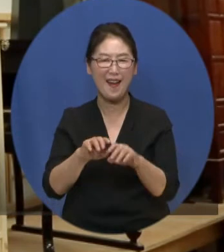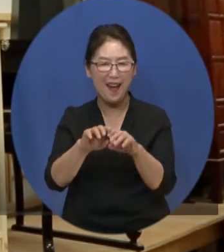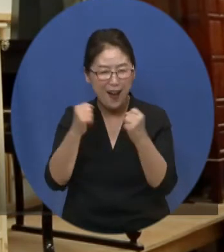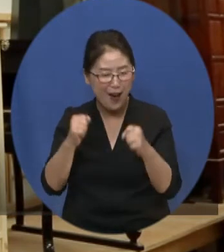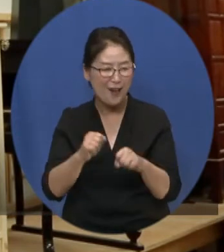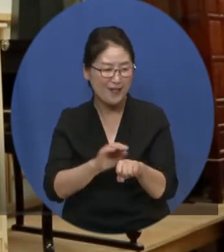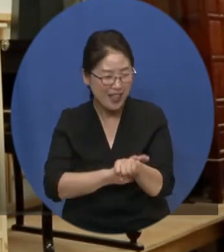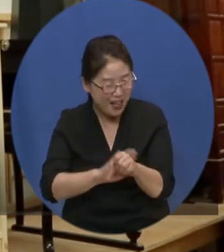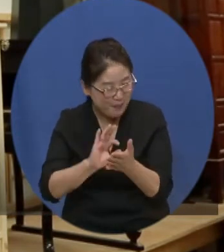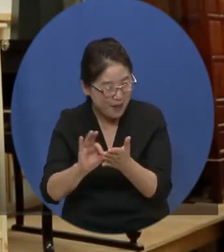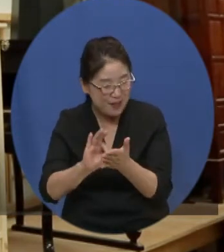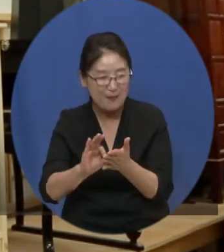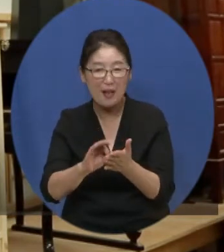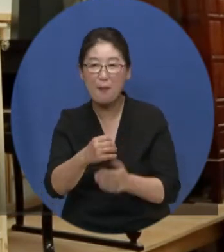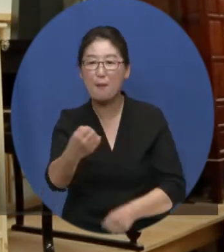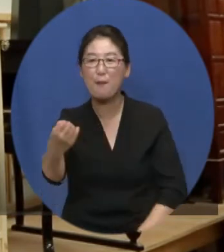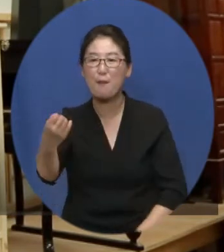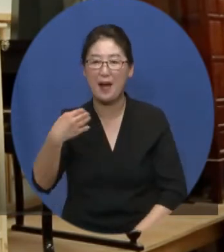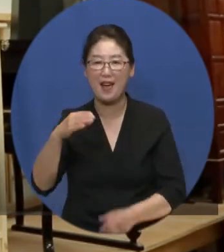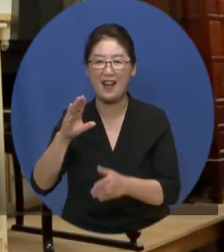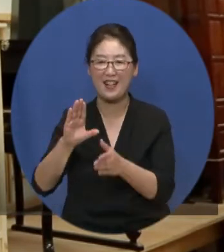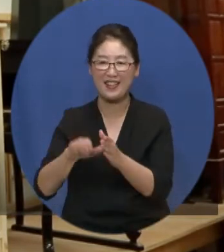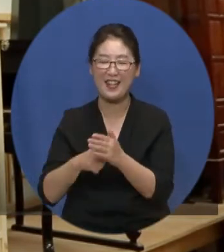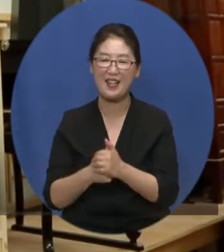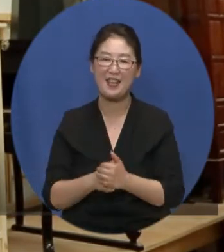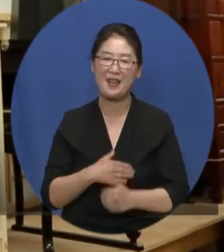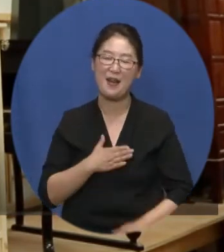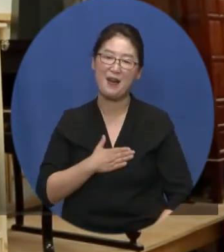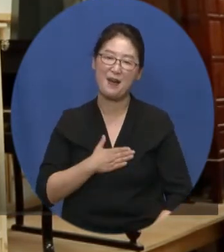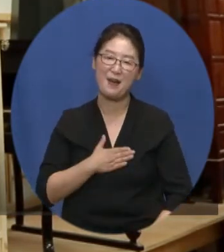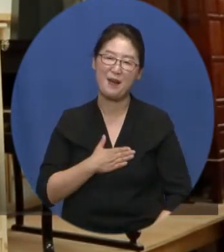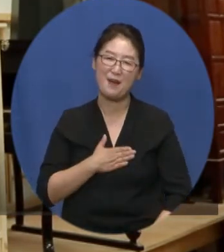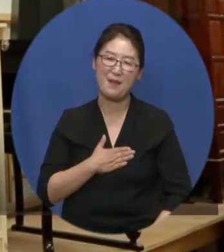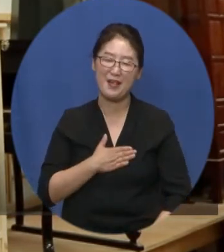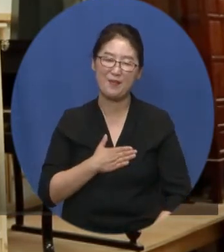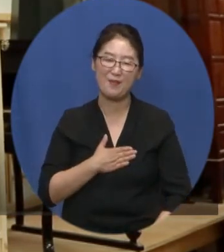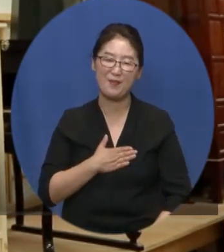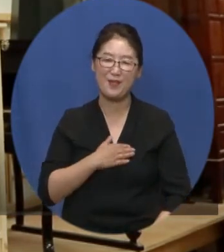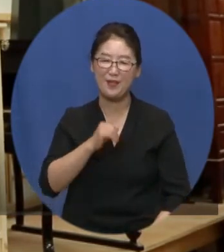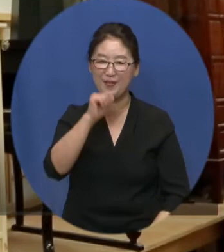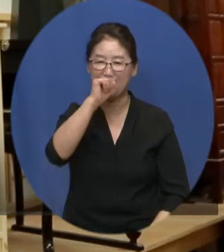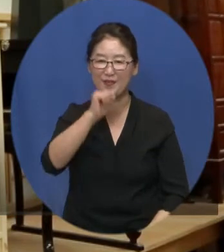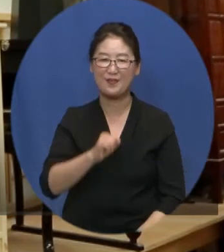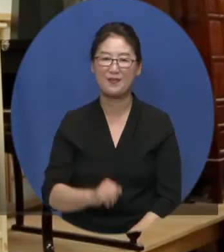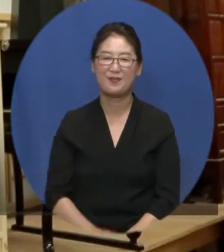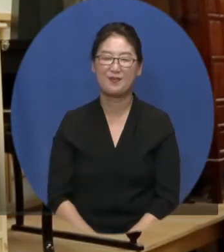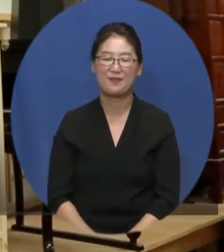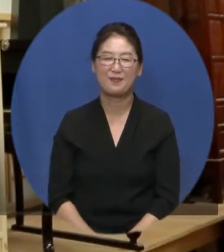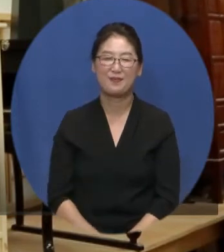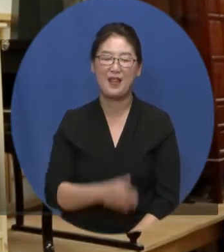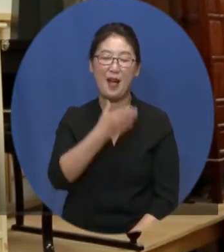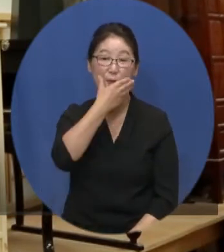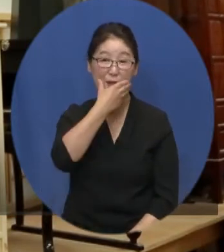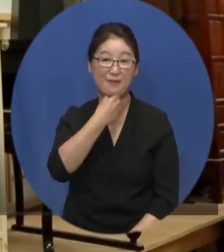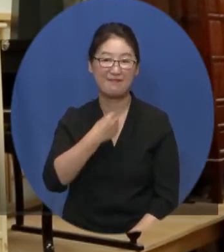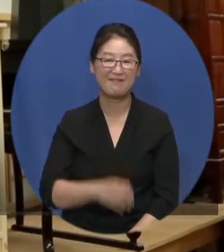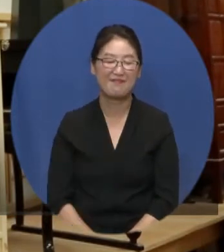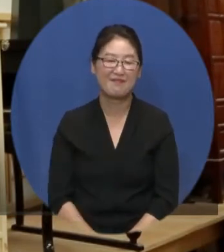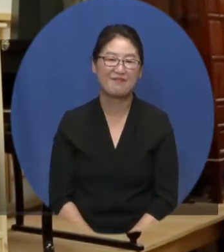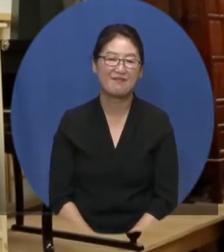때 에 거 때 제가 못합니다 또 그게 제 없는